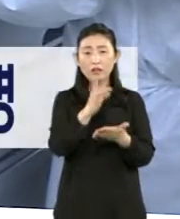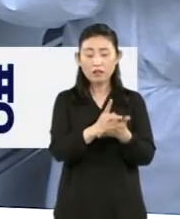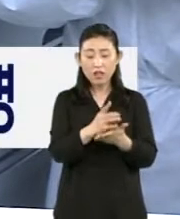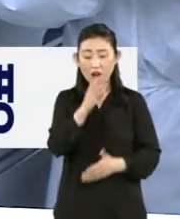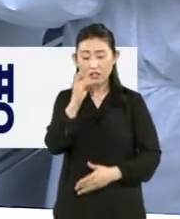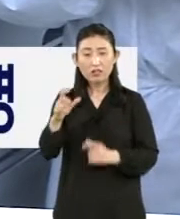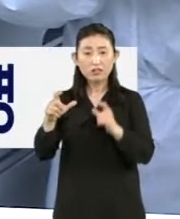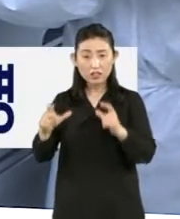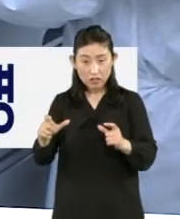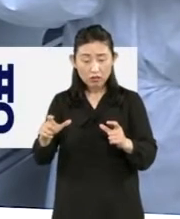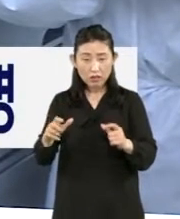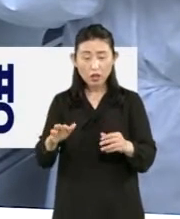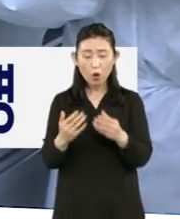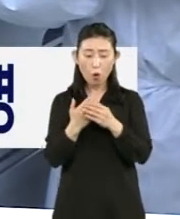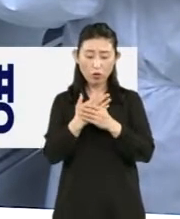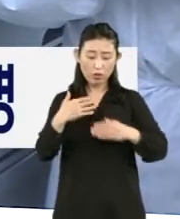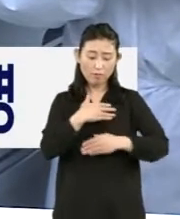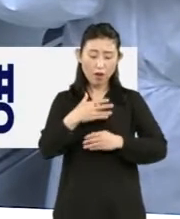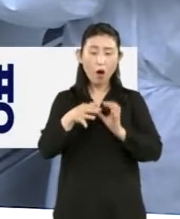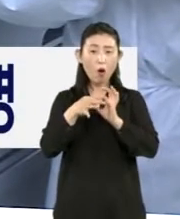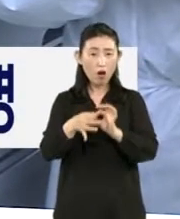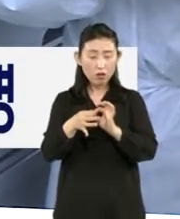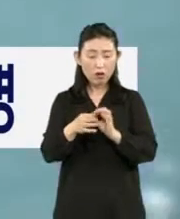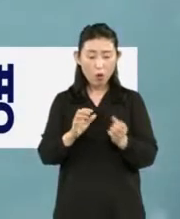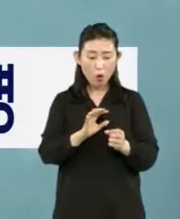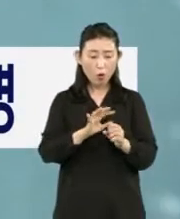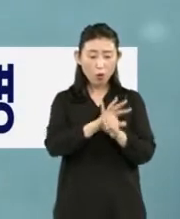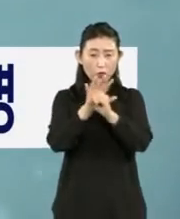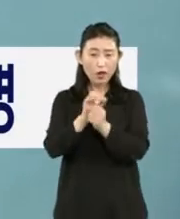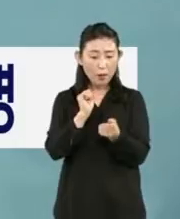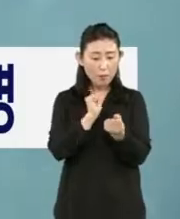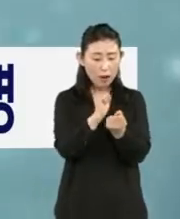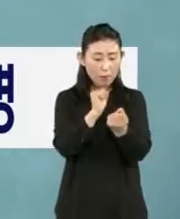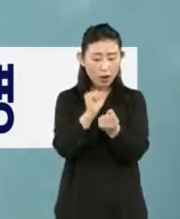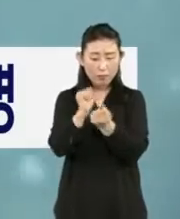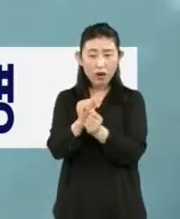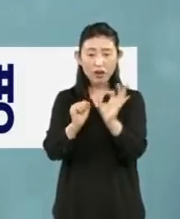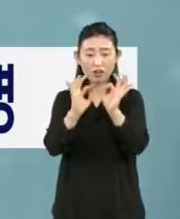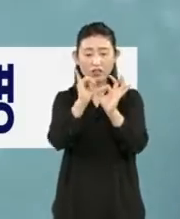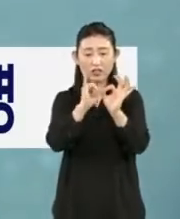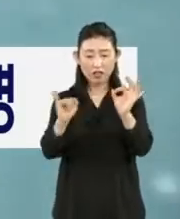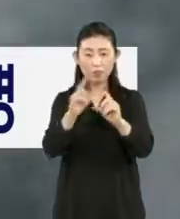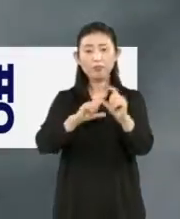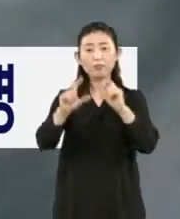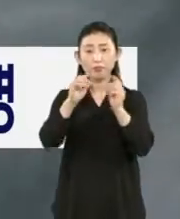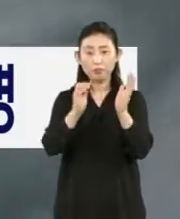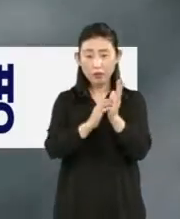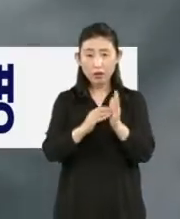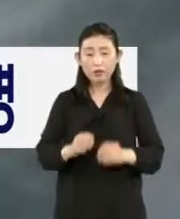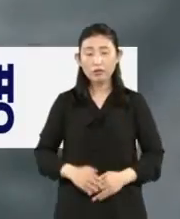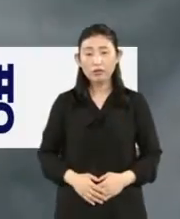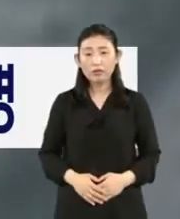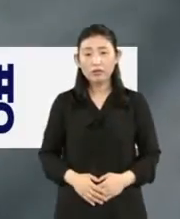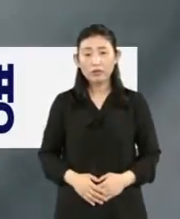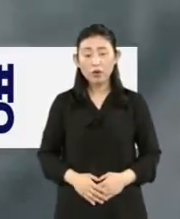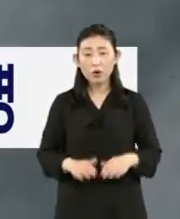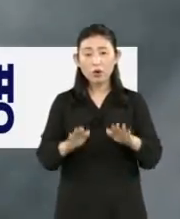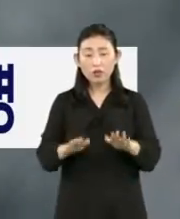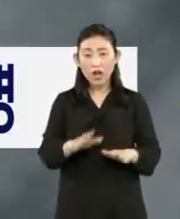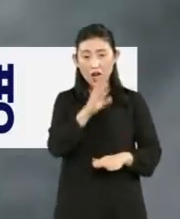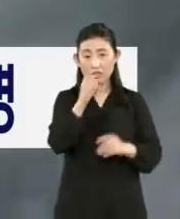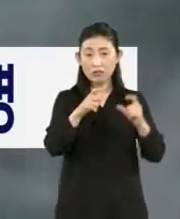천안과 아산에서 아산 온천탕과 관련한 코로나19 확진자가 10명 추가됐습니다. 아산과 천안시에 따르면